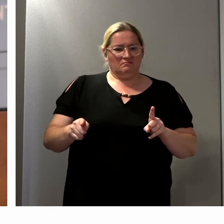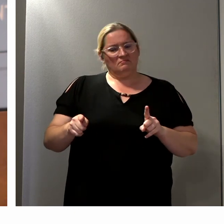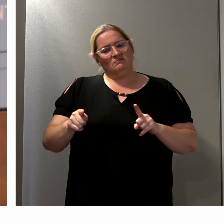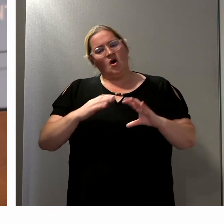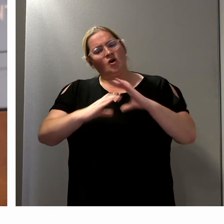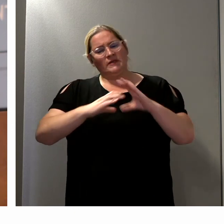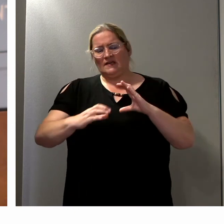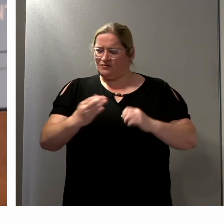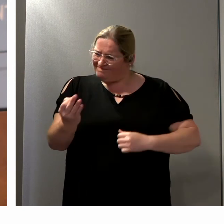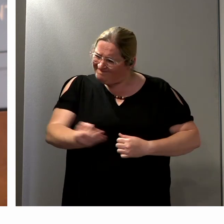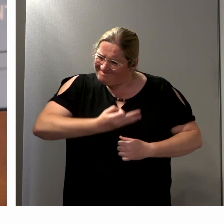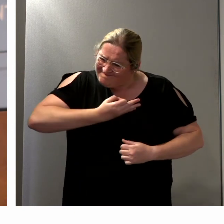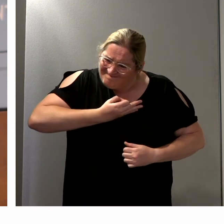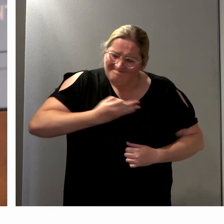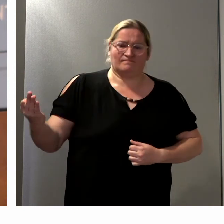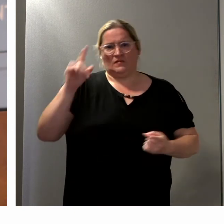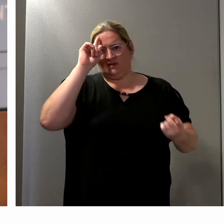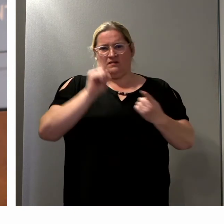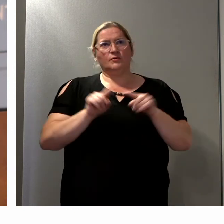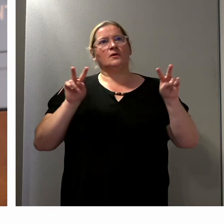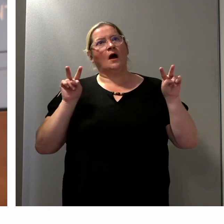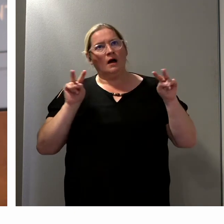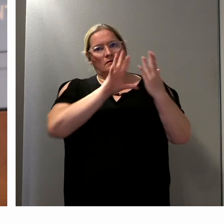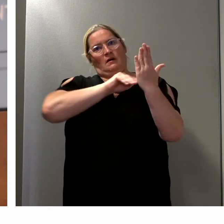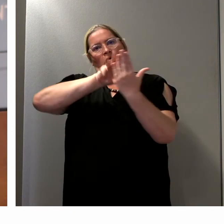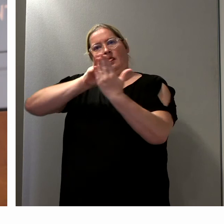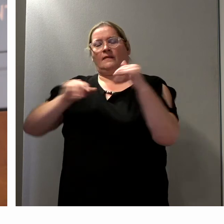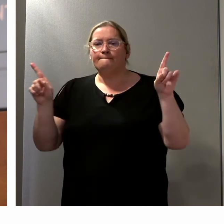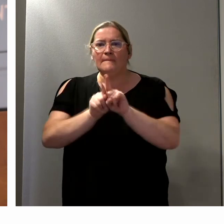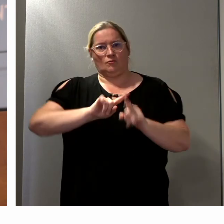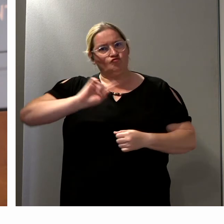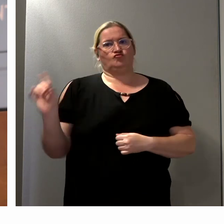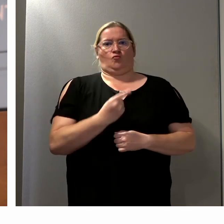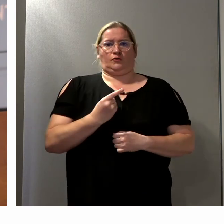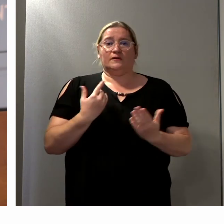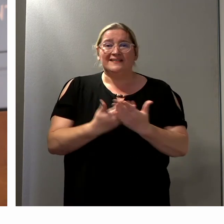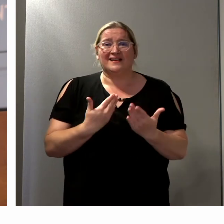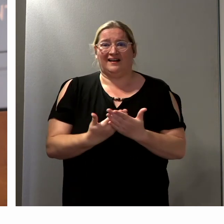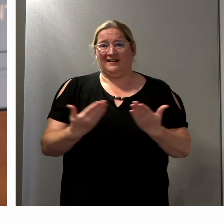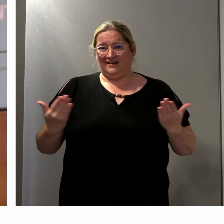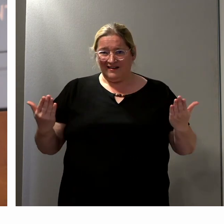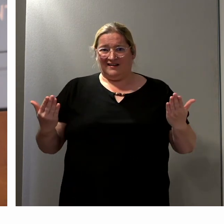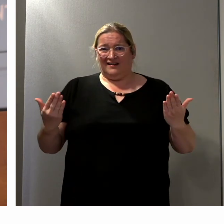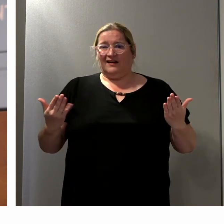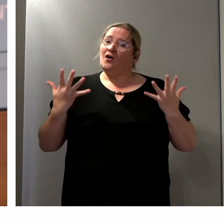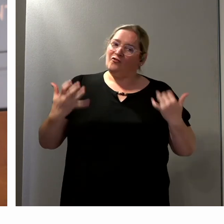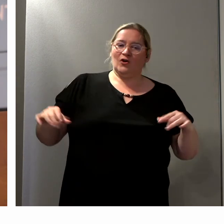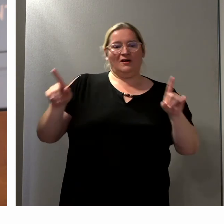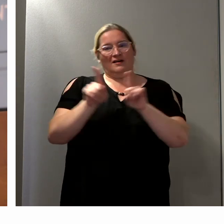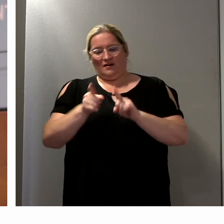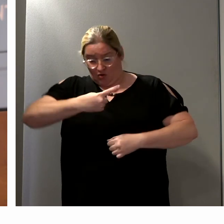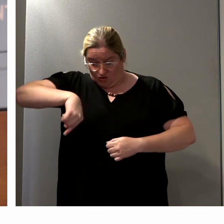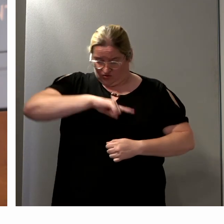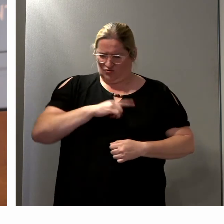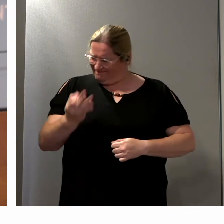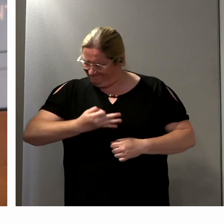de communication pour ensuite embarquer, enfin même si on le fait de façon en même temps, c'est de pouvoir effectivement créer cette dynamique